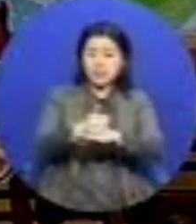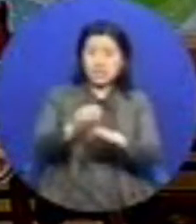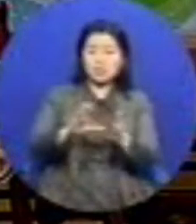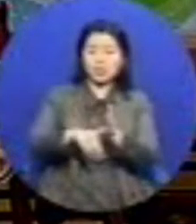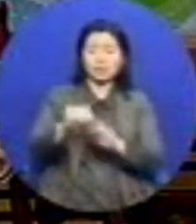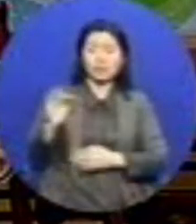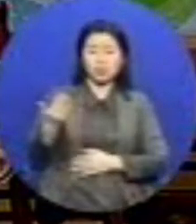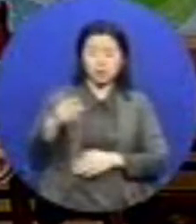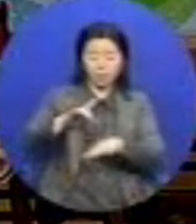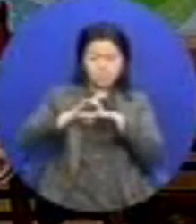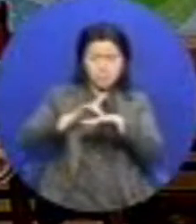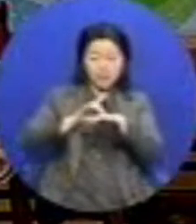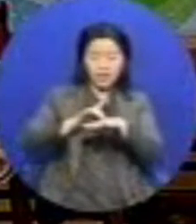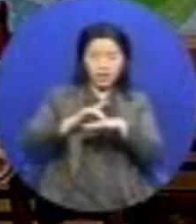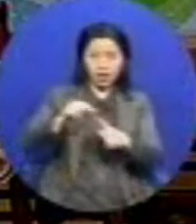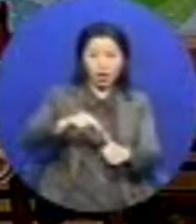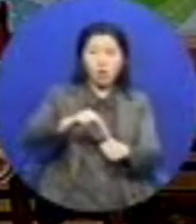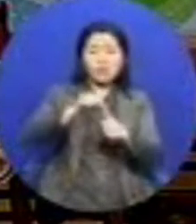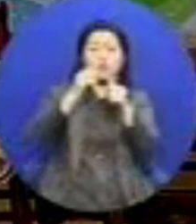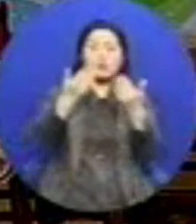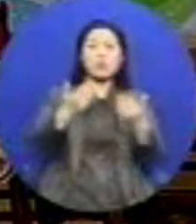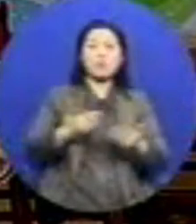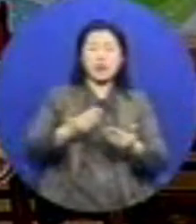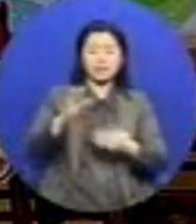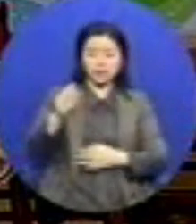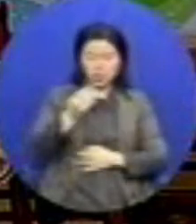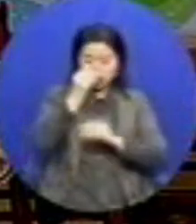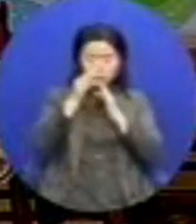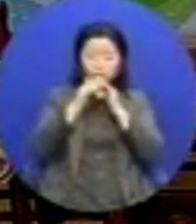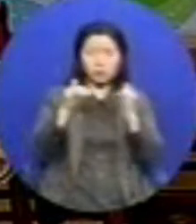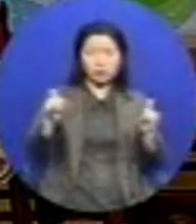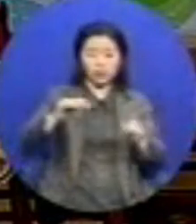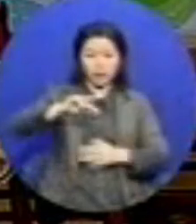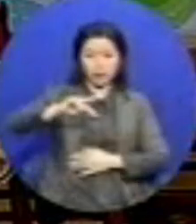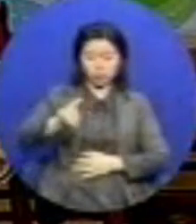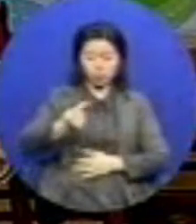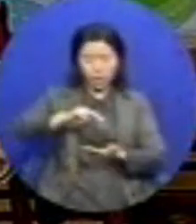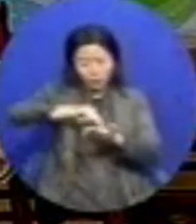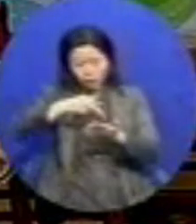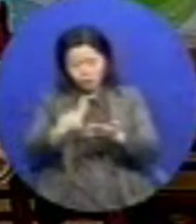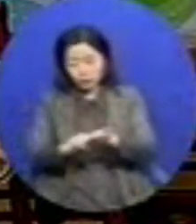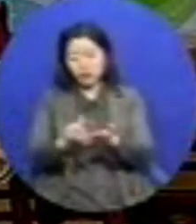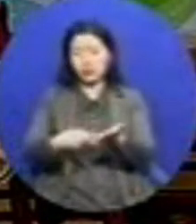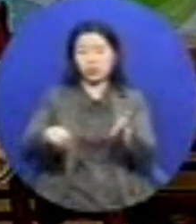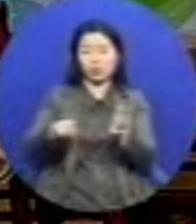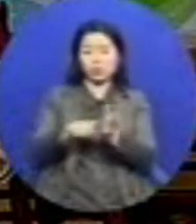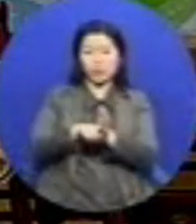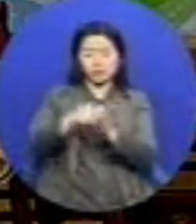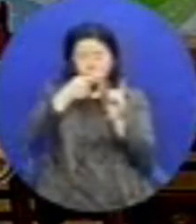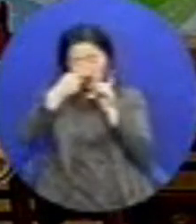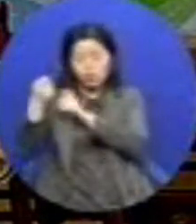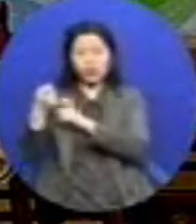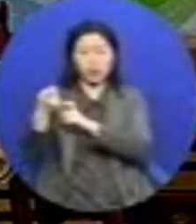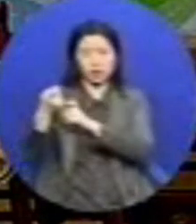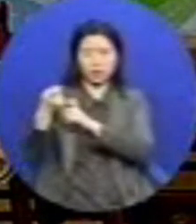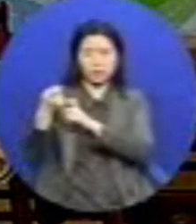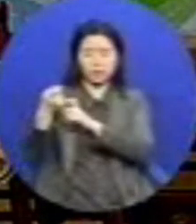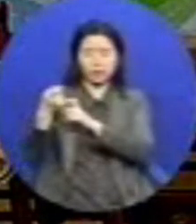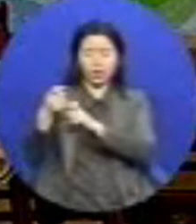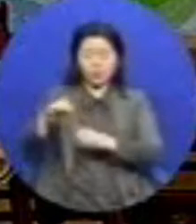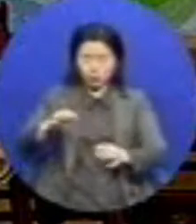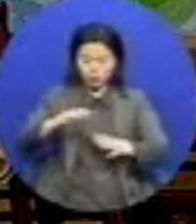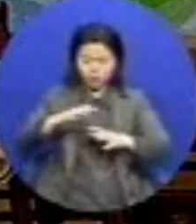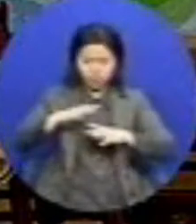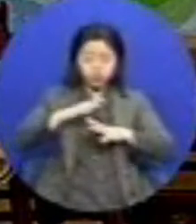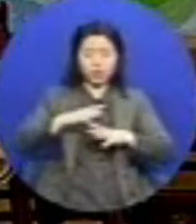구원받은 성도 라도 넘어뜨려 고 역사 합니다 예수 믿으면 고난을 당하도록 신 무소 께